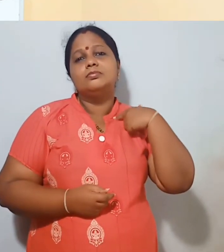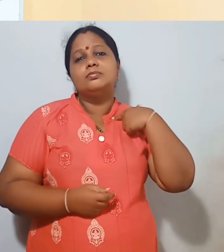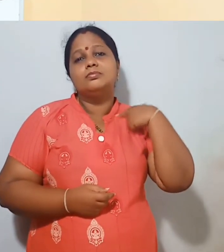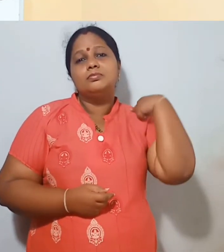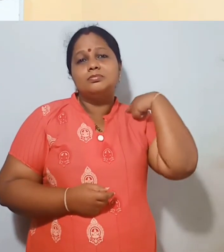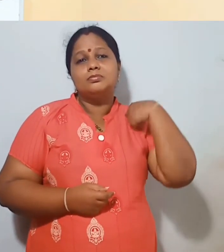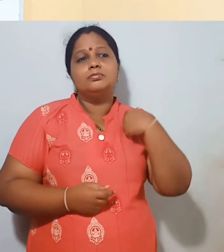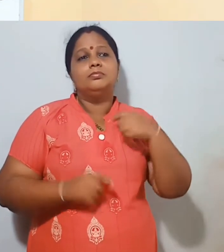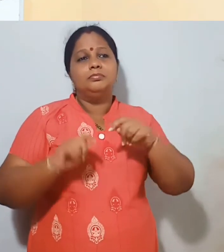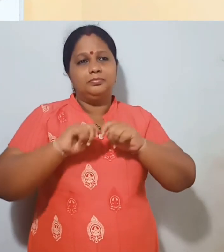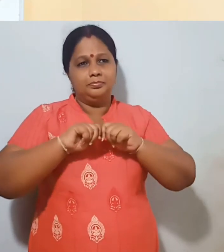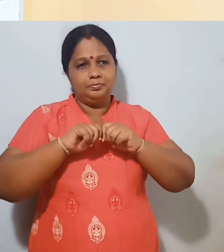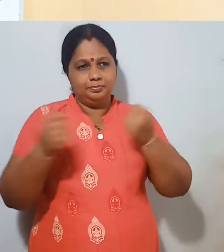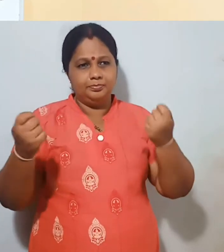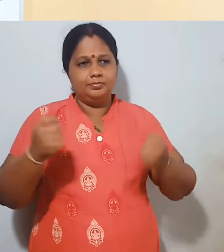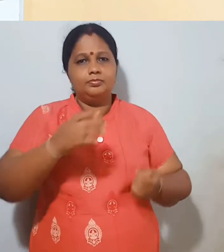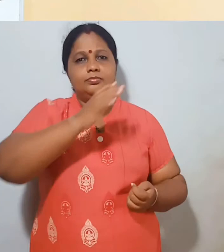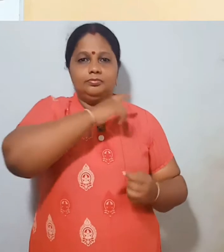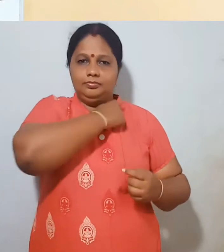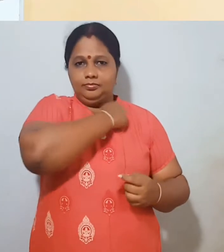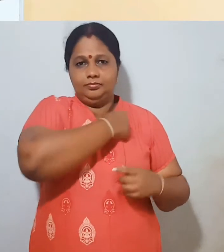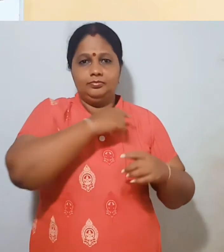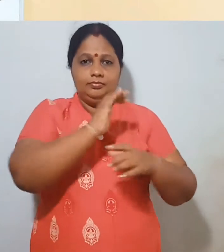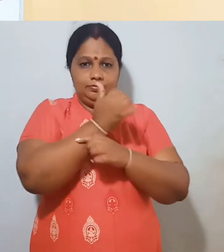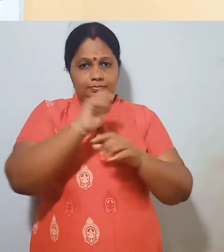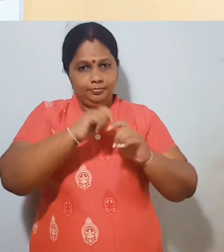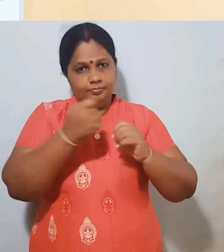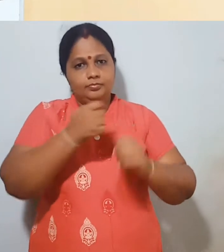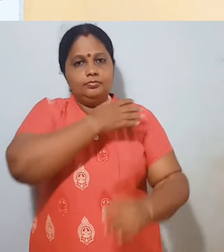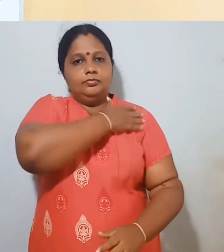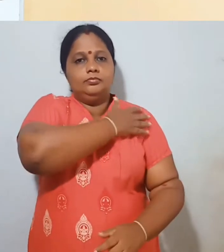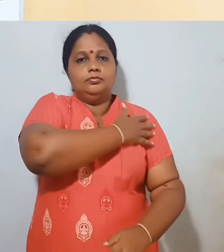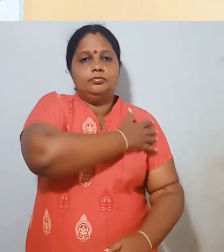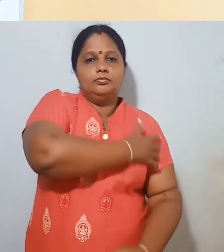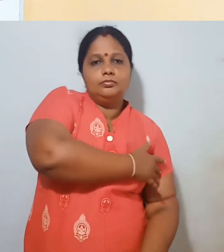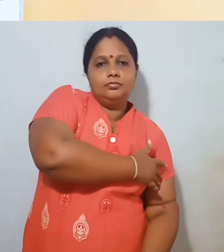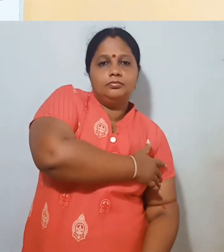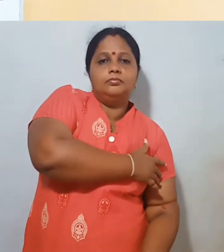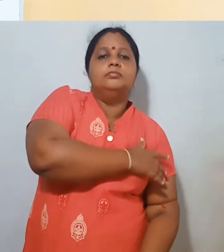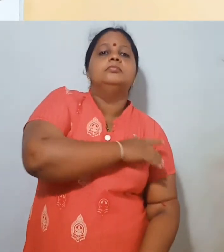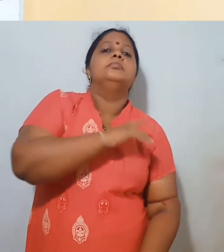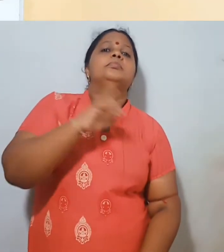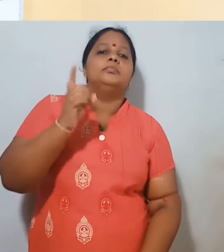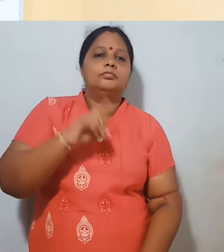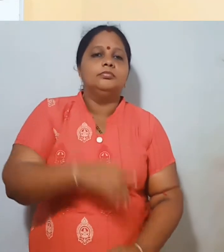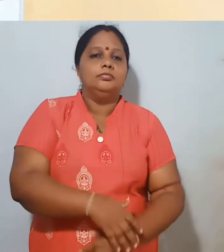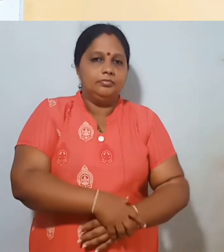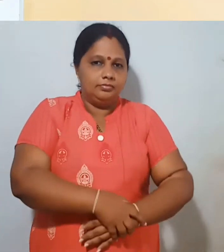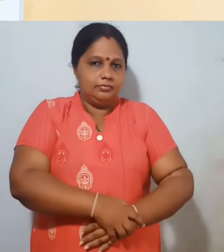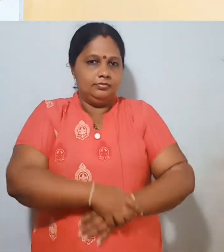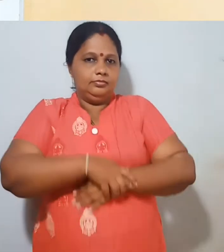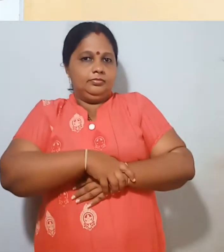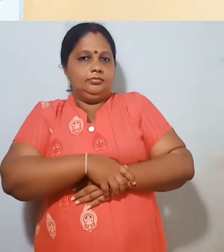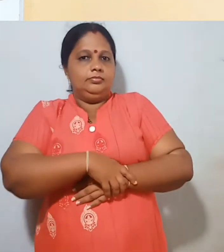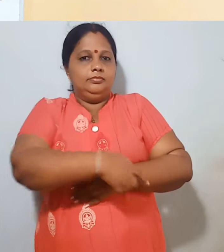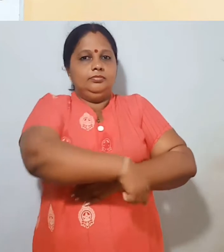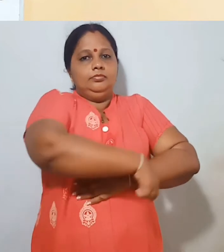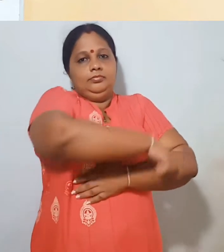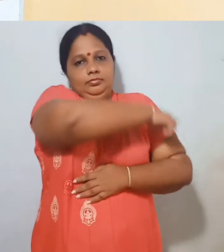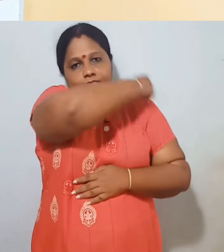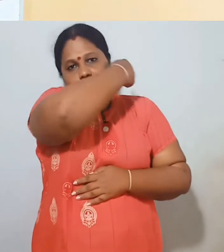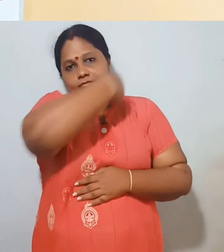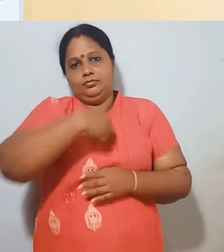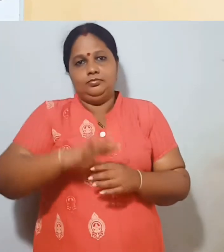விலா எலும்பு உடைஞ்சாலும் இந்த கை கீழே நோக்கி போய் கடும் வேதனையா இருக்கும். அதுக்கும் இந்த கையை அப்படி தூக்கி கழுத்துக்குள்ளால